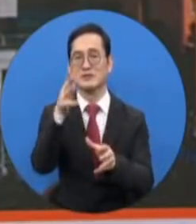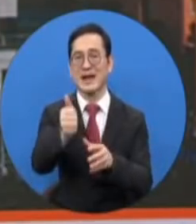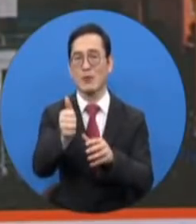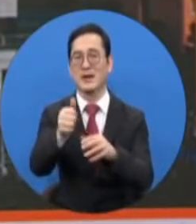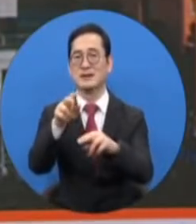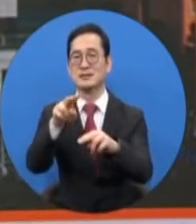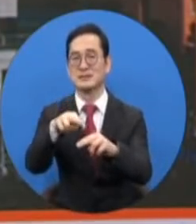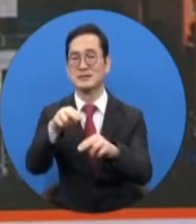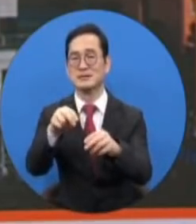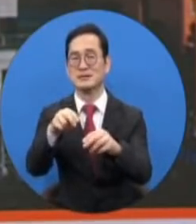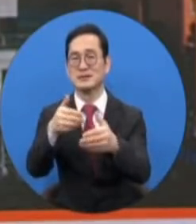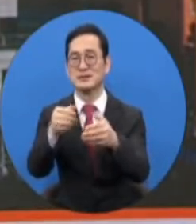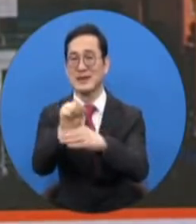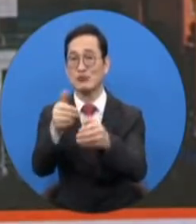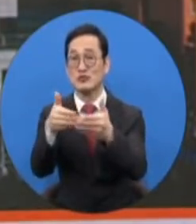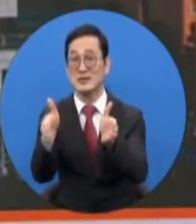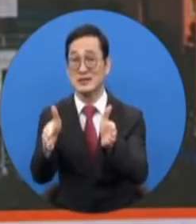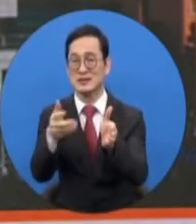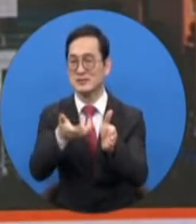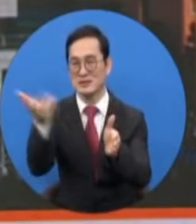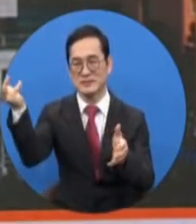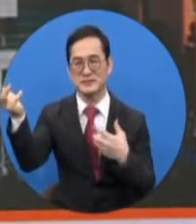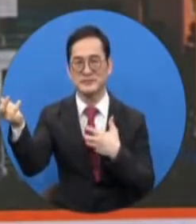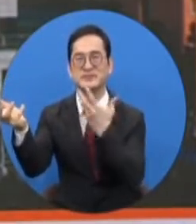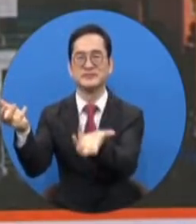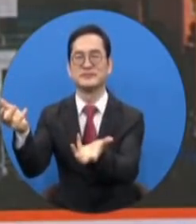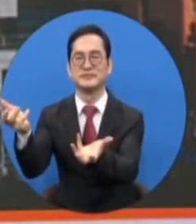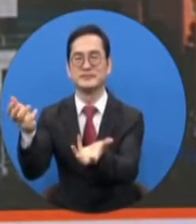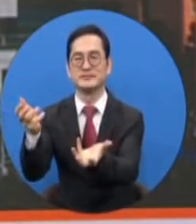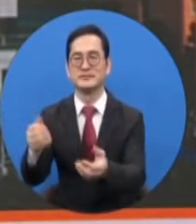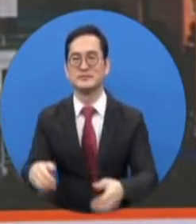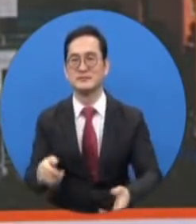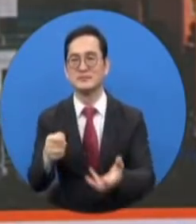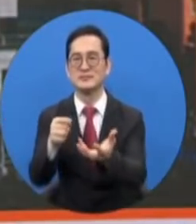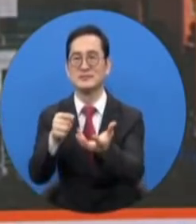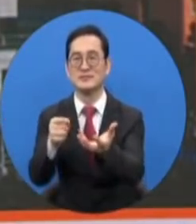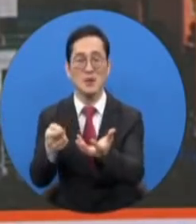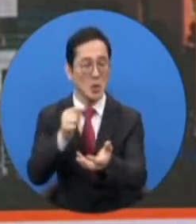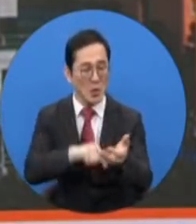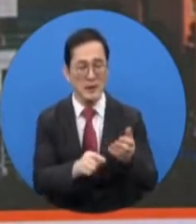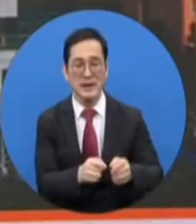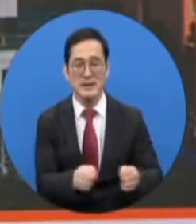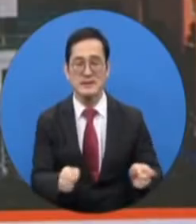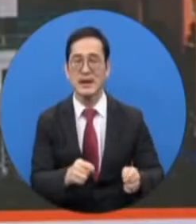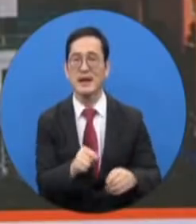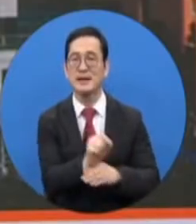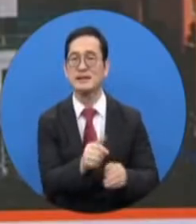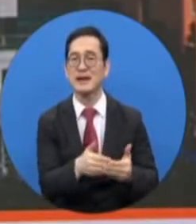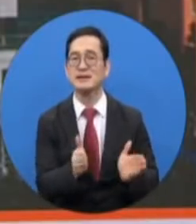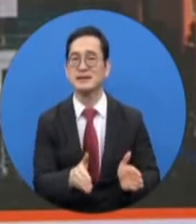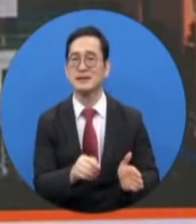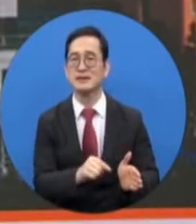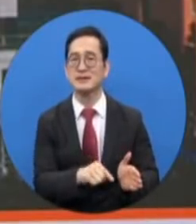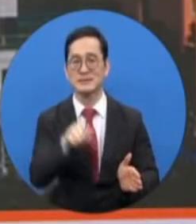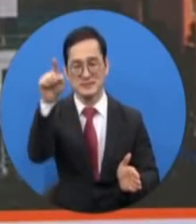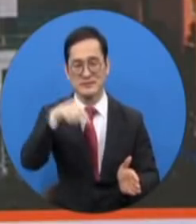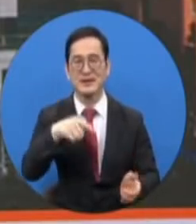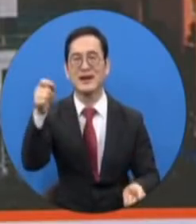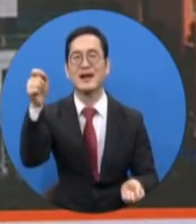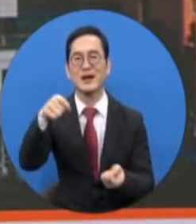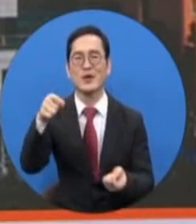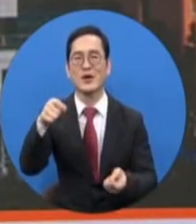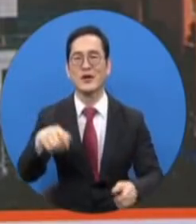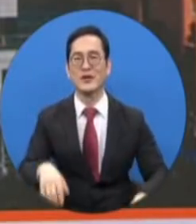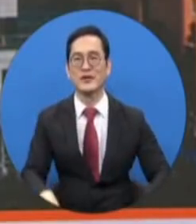가능성이 크다라는 거고 청사 안에 기자들의 기자실이 있습니다. 바로 여기가 기자들 기자실입니다. 그래서 국민들 앞에 더 쉽게